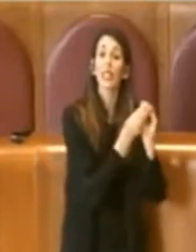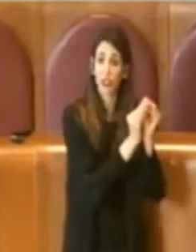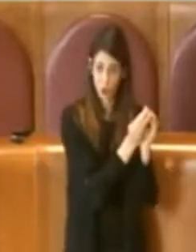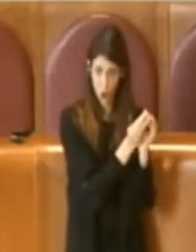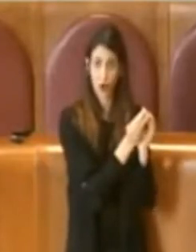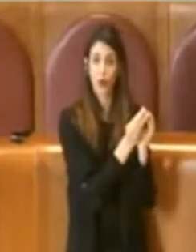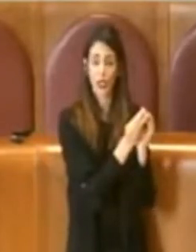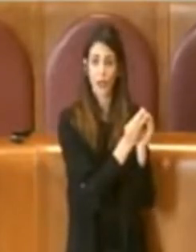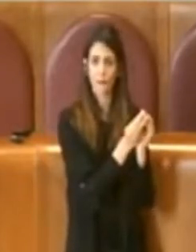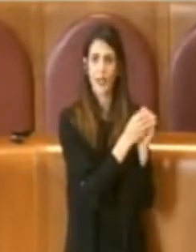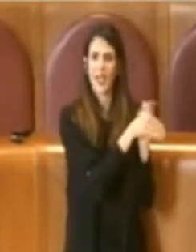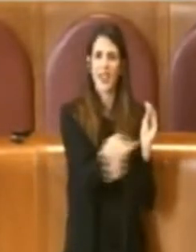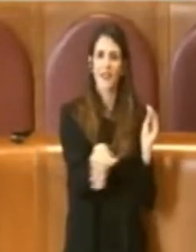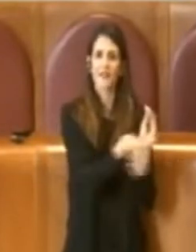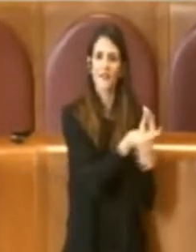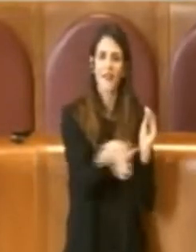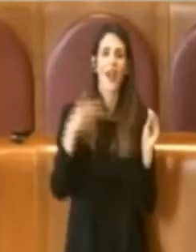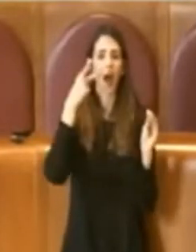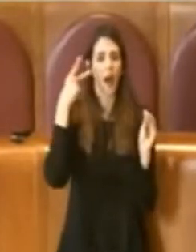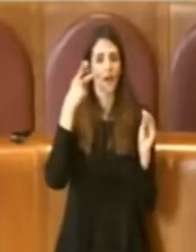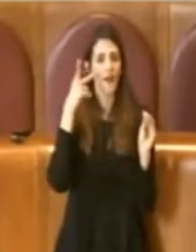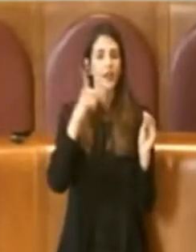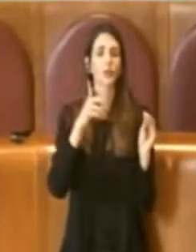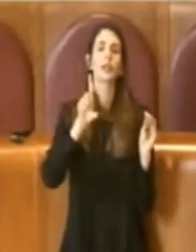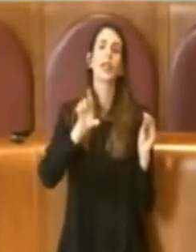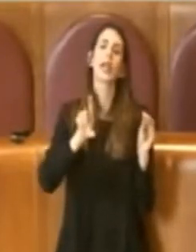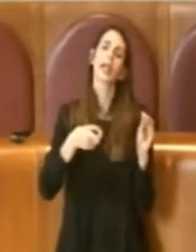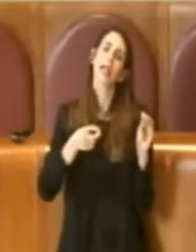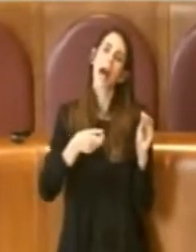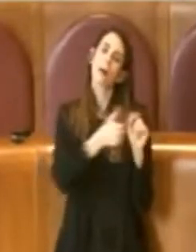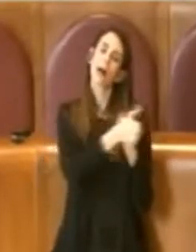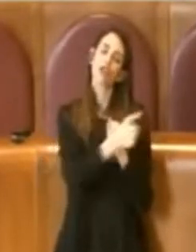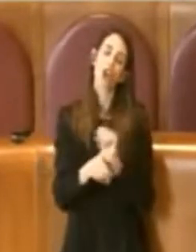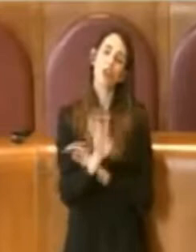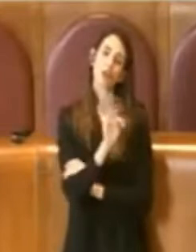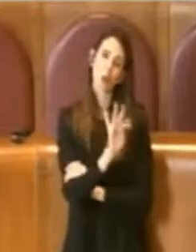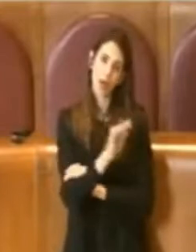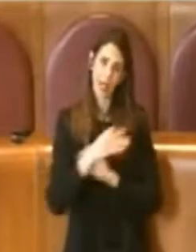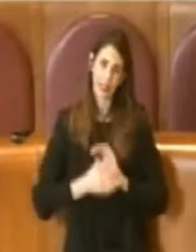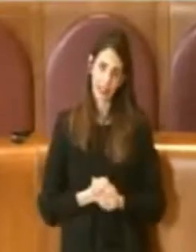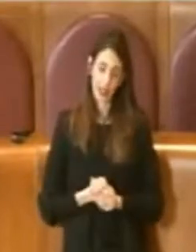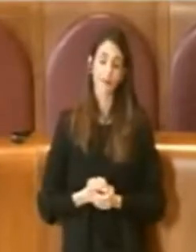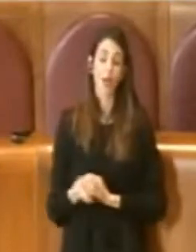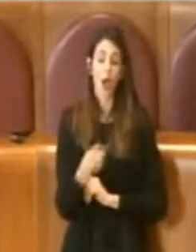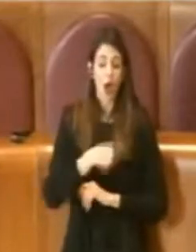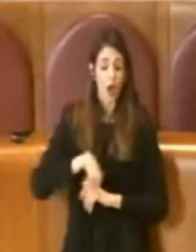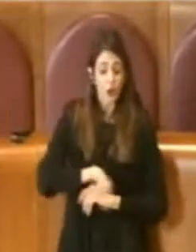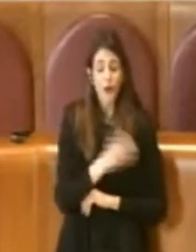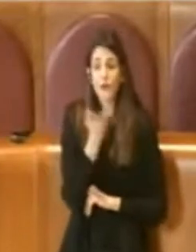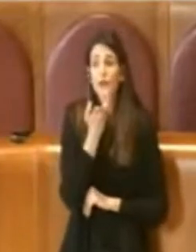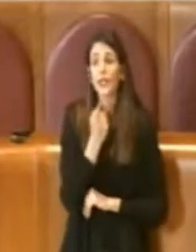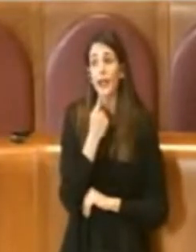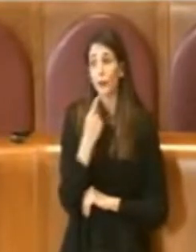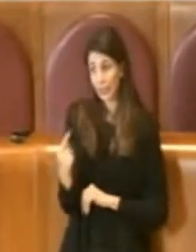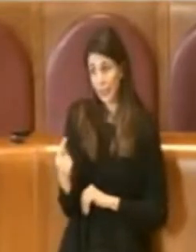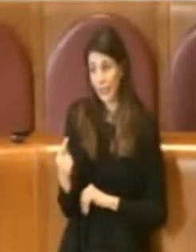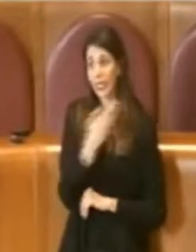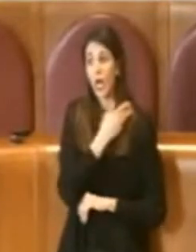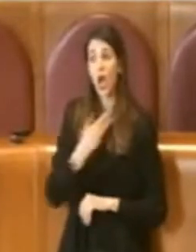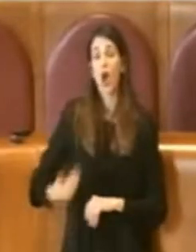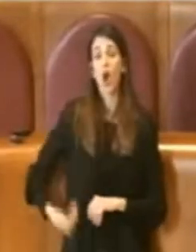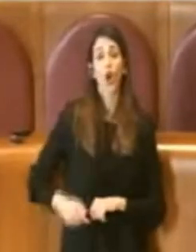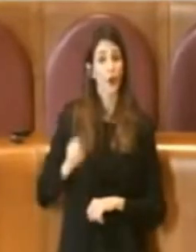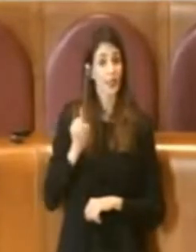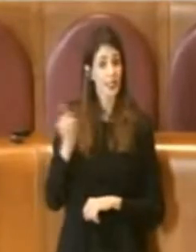Gama 140. Su questo dobbiamo dire alla consigliera che ci ha appunto ha fatto poco